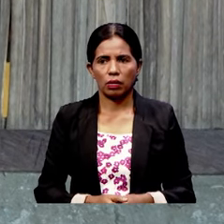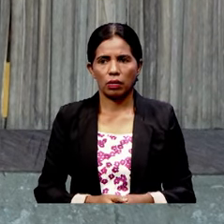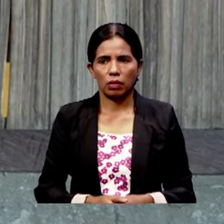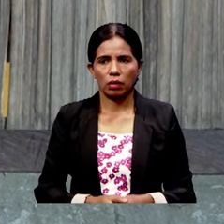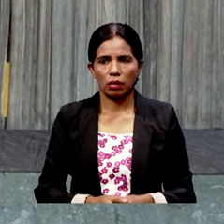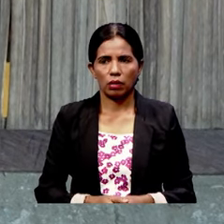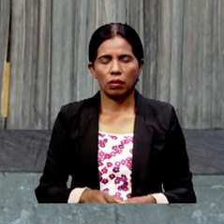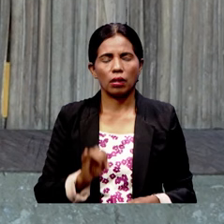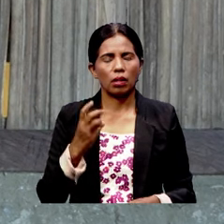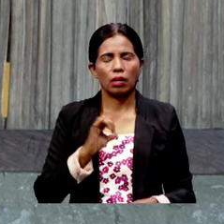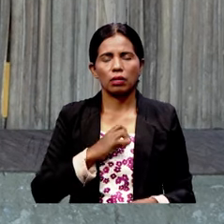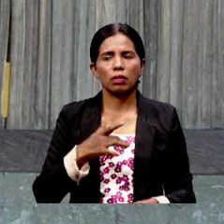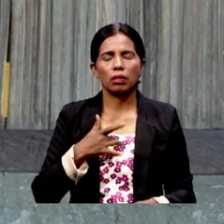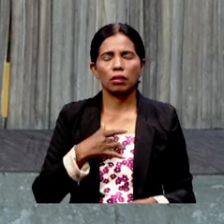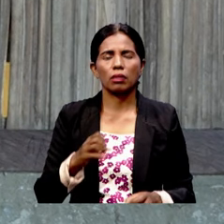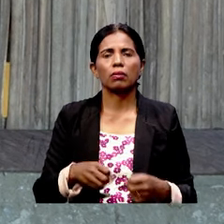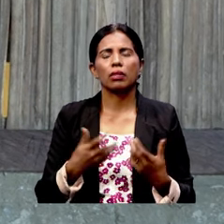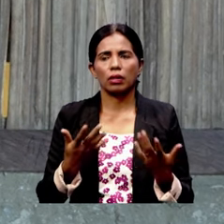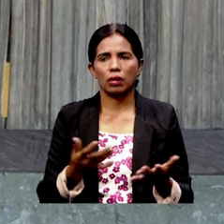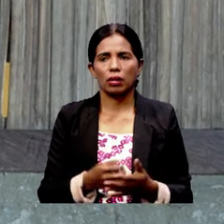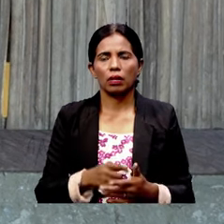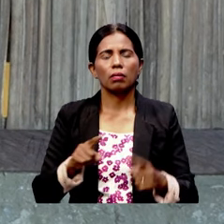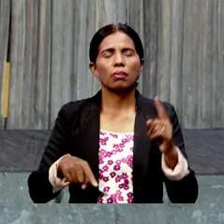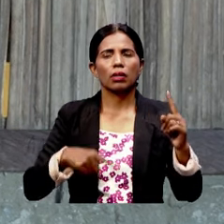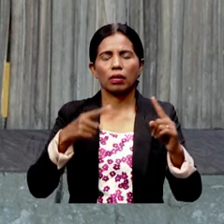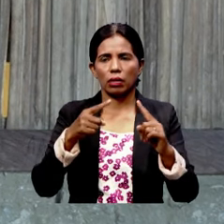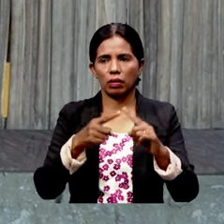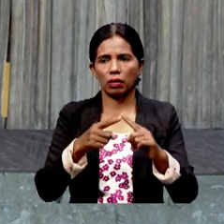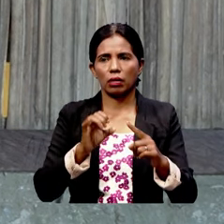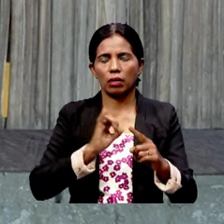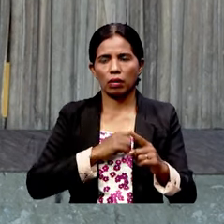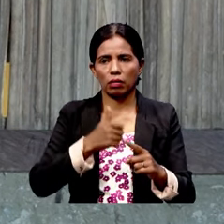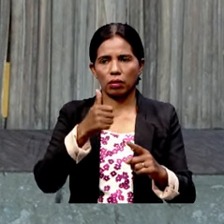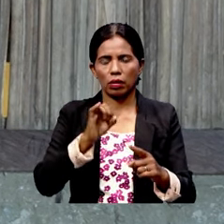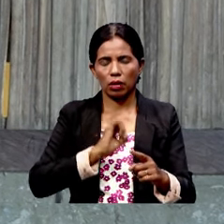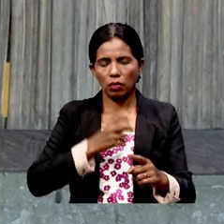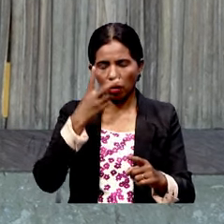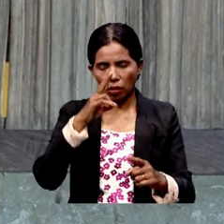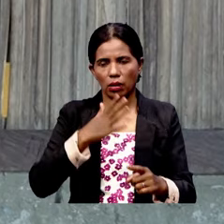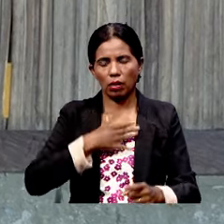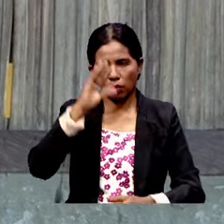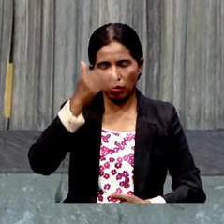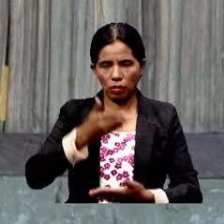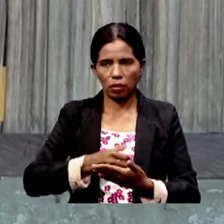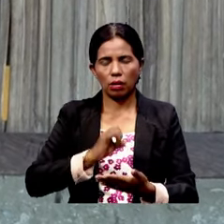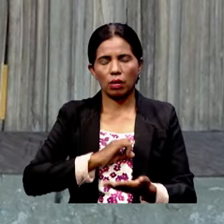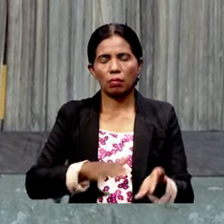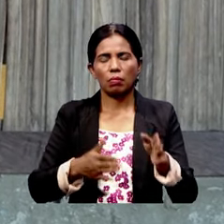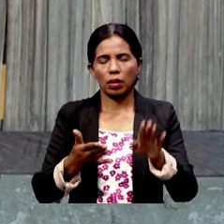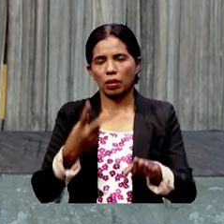sesinti deh itu apa tak tahu. Sesinti deh anu bayi ramai. Aku dia keluar sahaja hari. Orang mati tiap apa saya mati